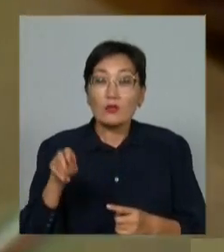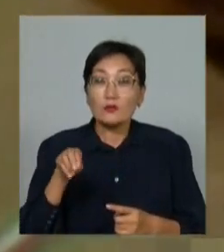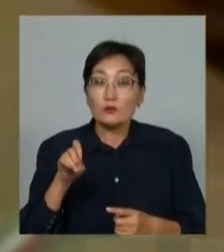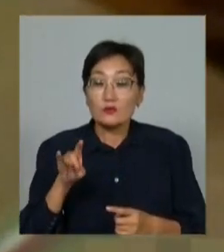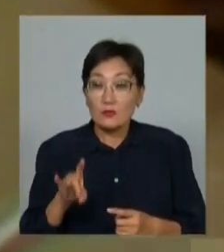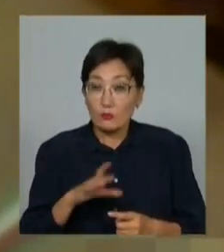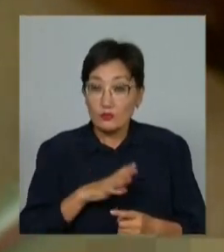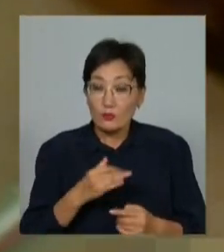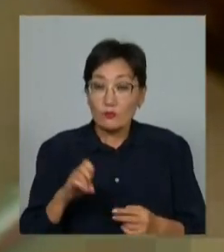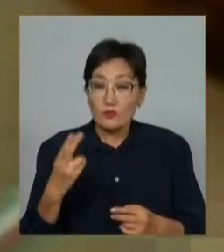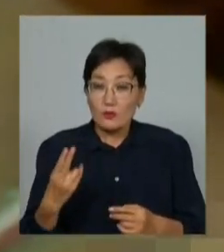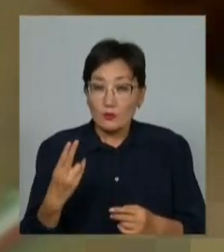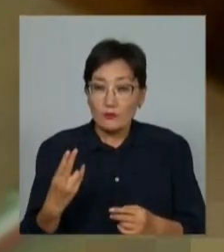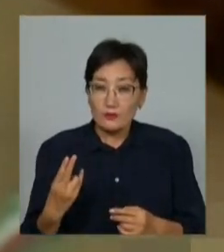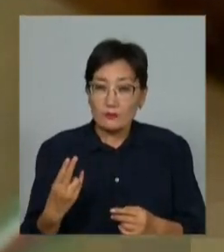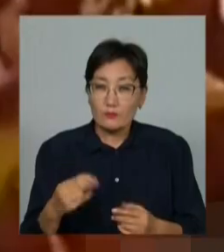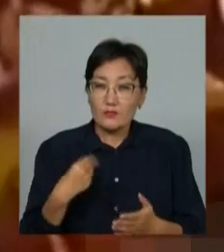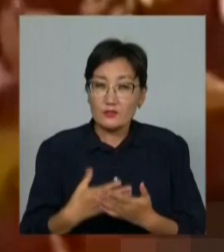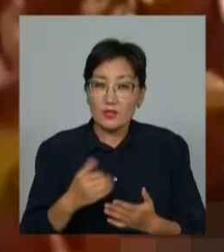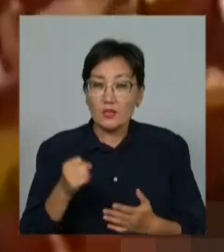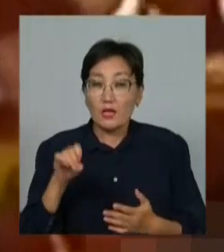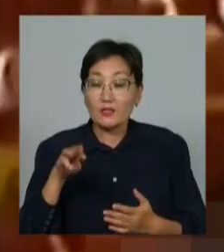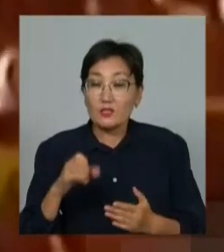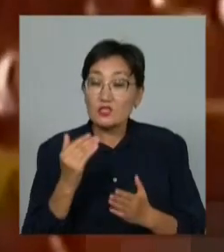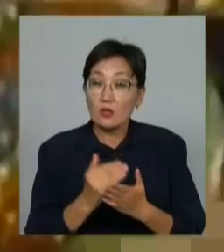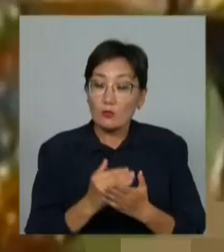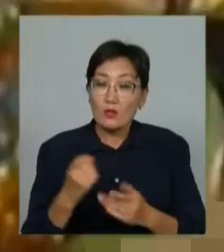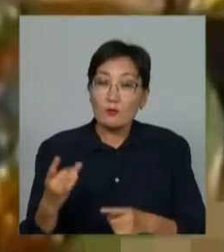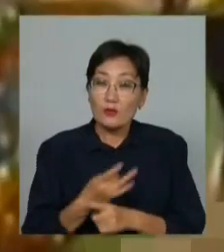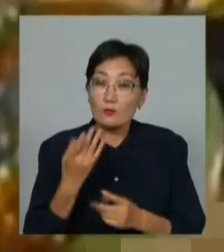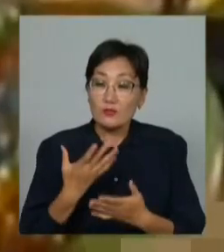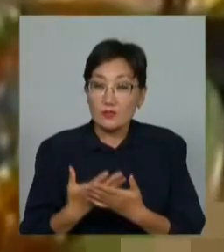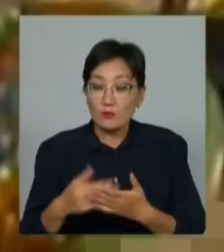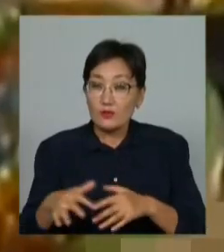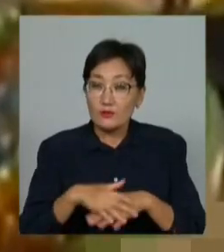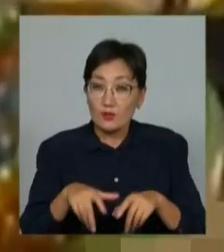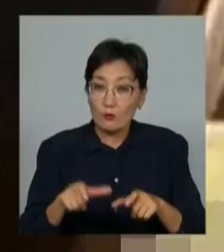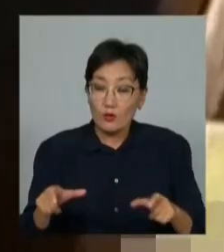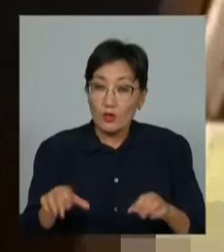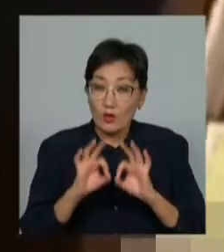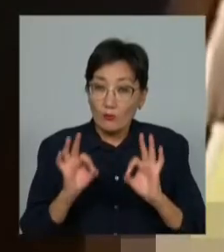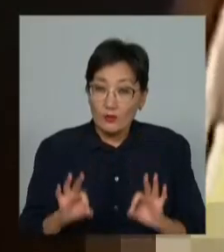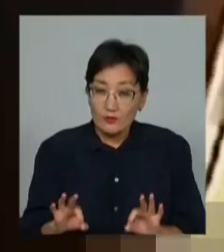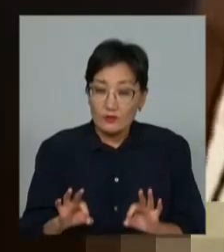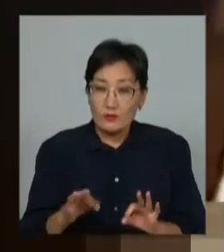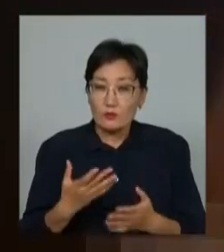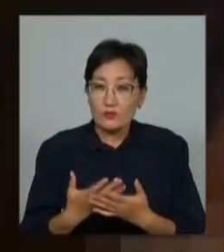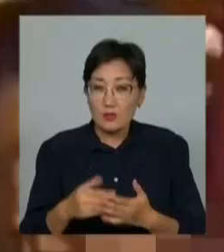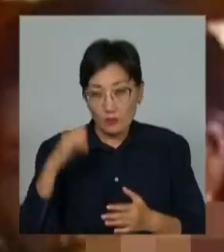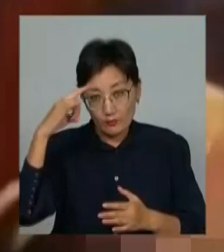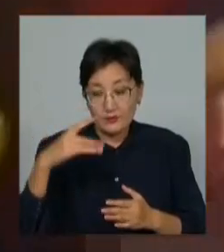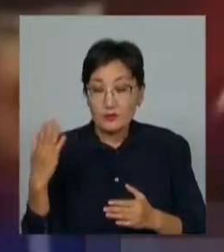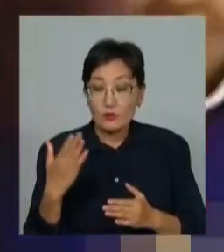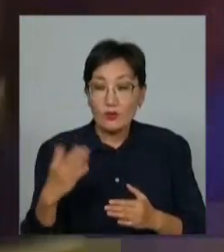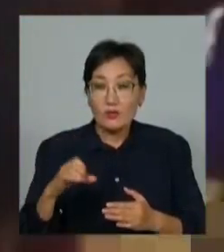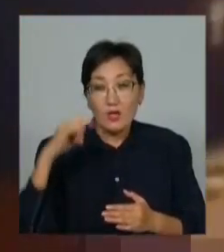болды. Ал оның ұлттың ұлығындылығы саналатын айтыс хабарын тұңғыш рет экранға шығарып, халықты бекзат өнермен сусындатқаны қазақ телевизиясының ғана